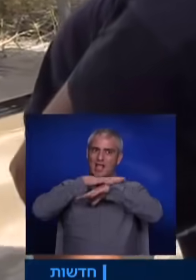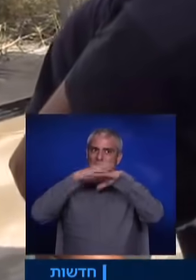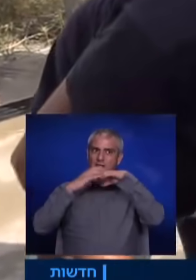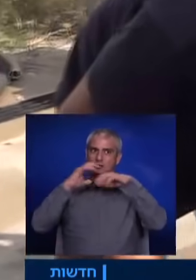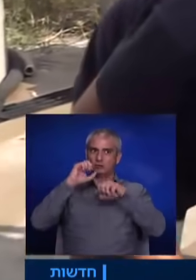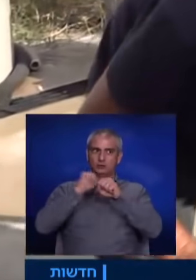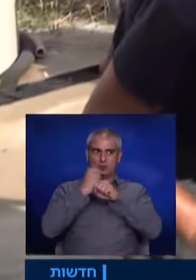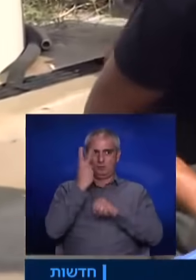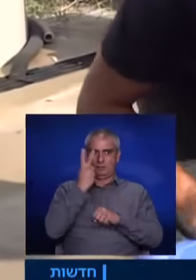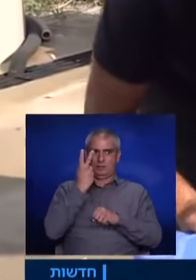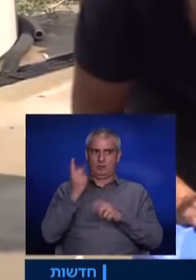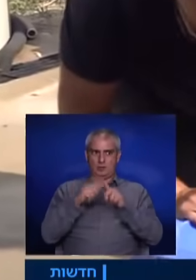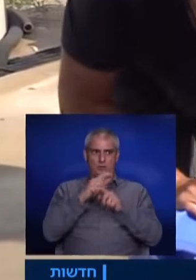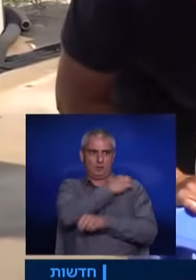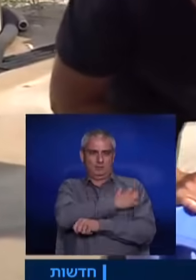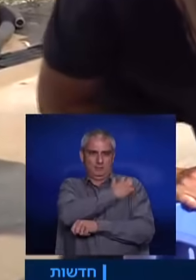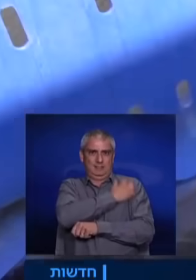בטח,